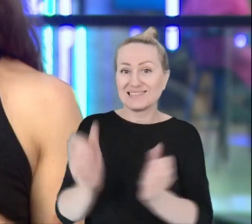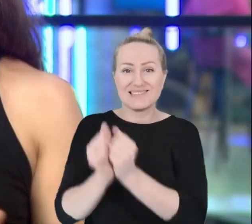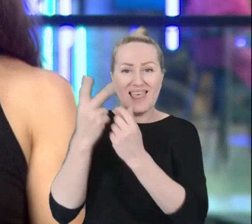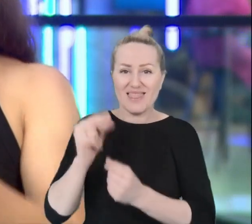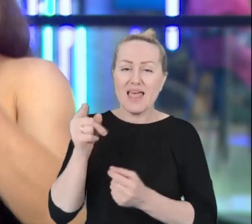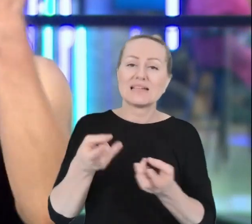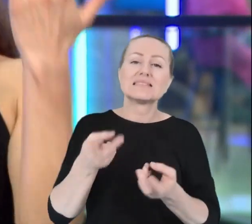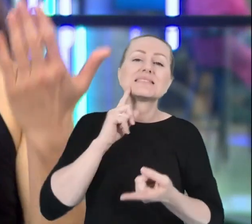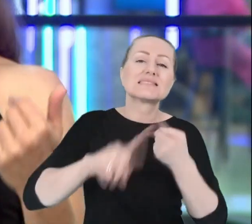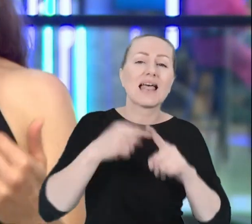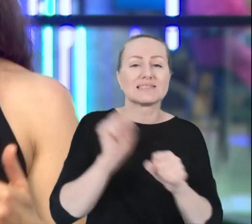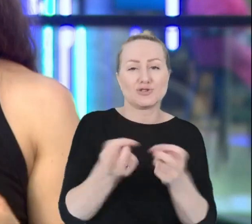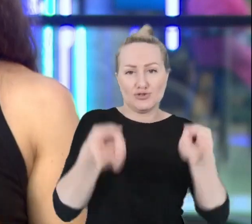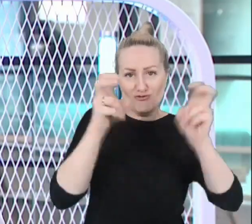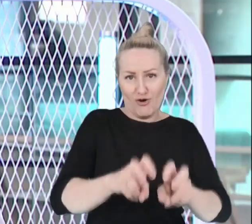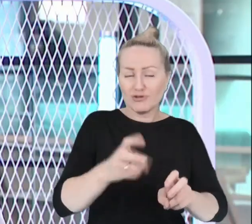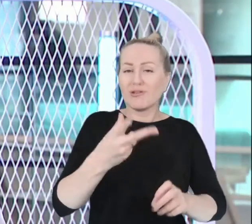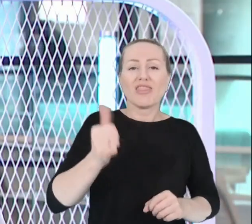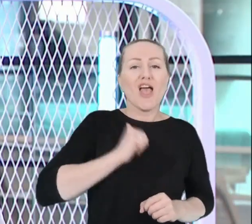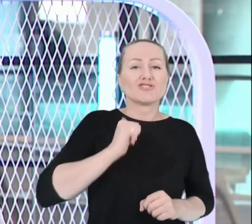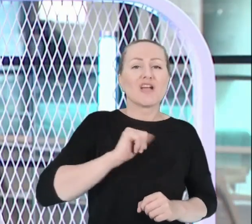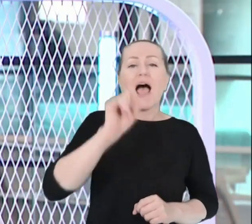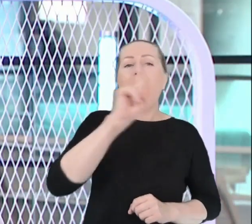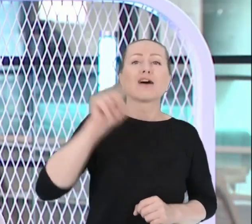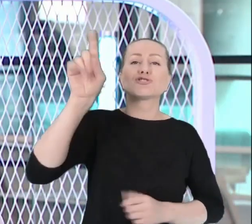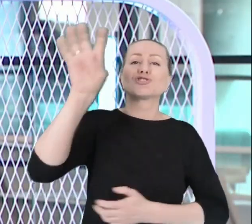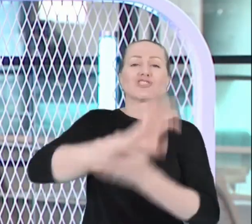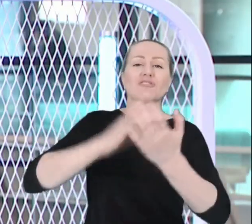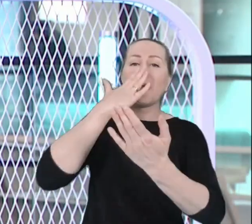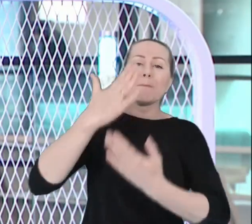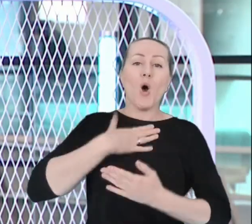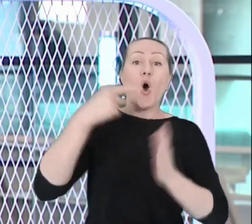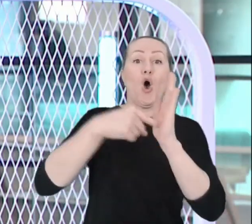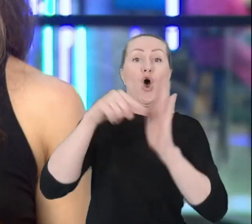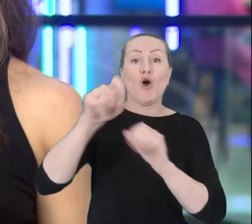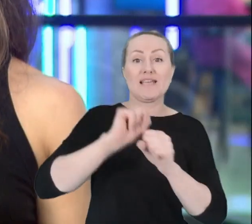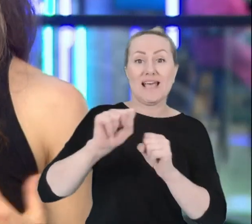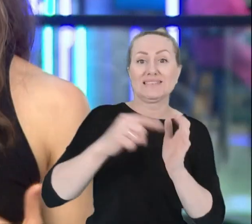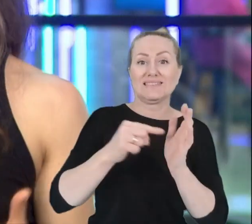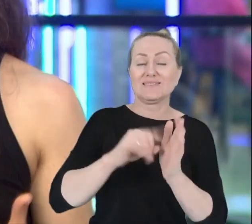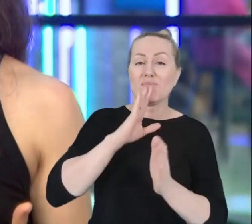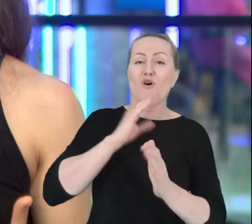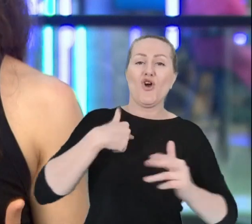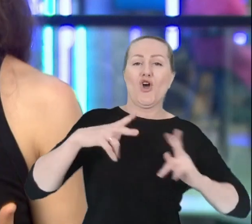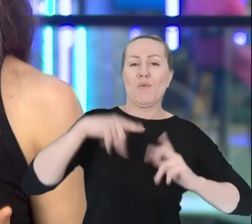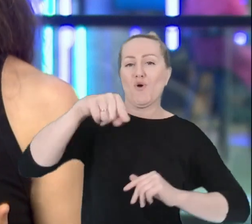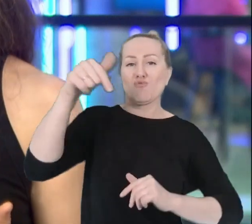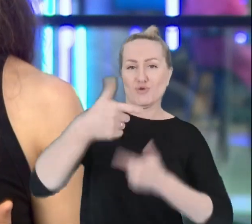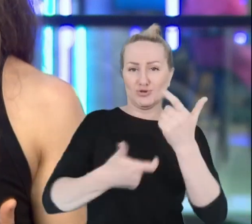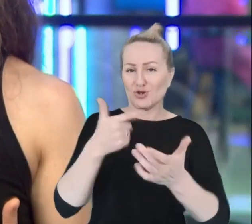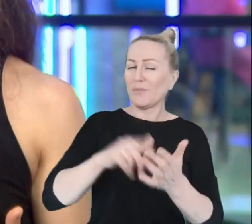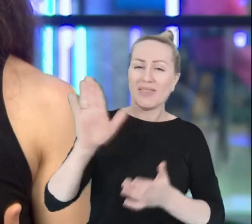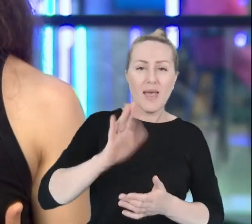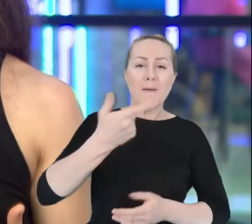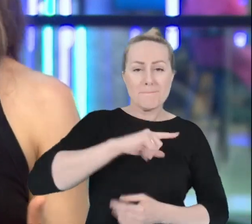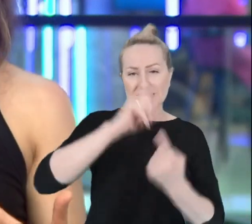nie czekajmy, aż nam, nie wiem, wszechświat ześle jakiś wielki znak, jaki jest sens. Koniu. To dokładnie tak. My go musimy po prostu stworzyć, bo